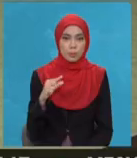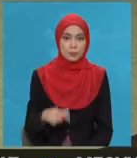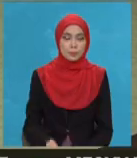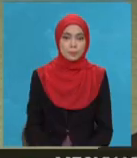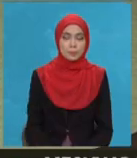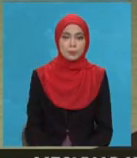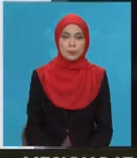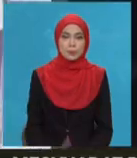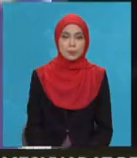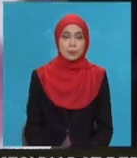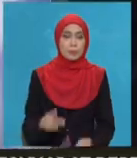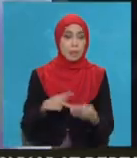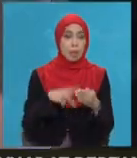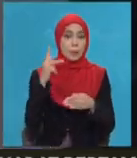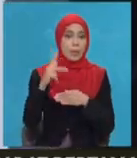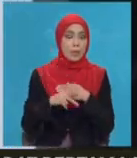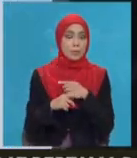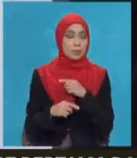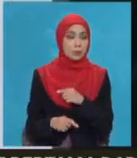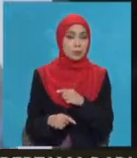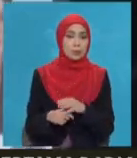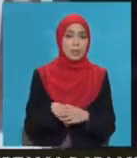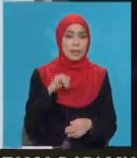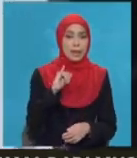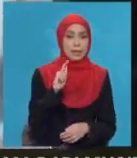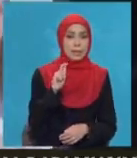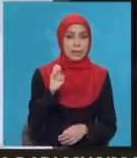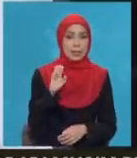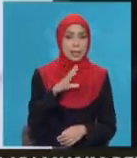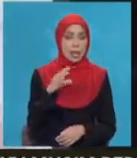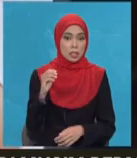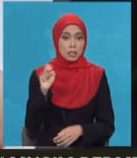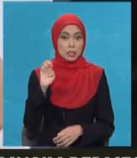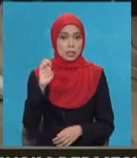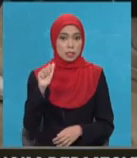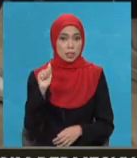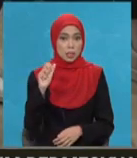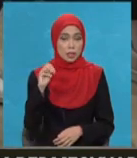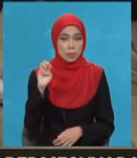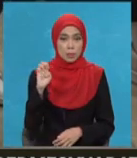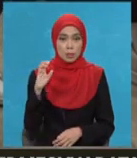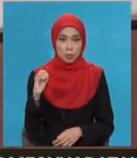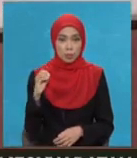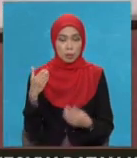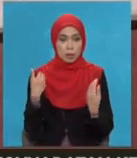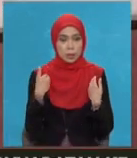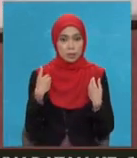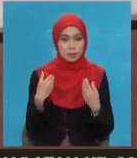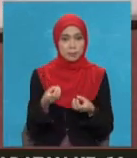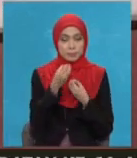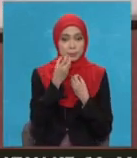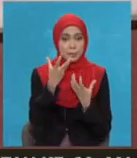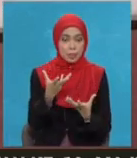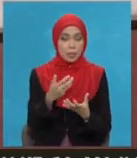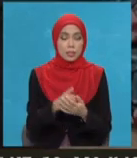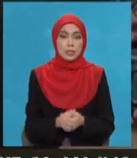semasa program semio voltage dan ite mengungkapkan sesi perkongsian mengenai taking Ball steps